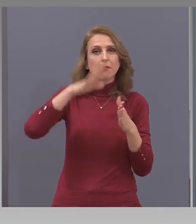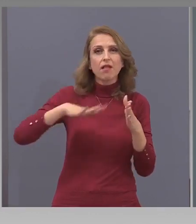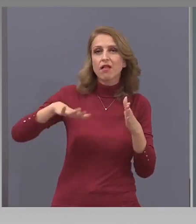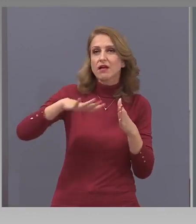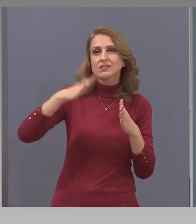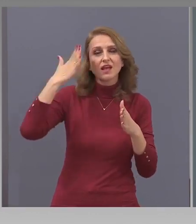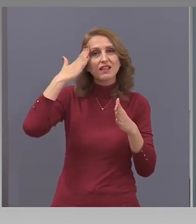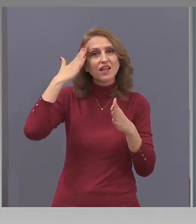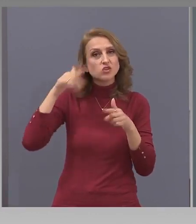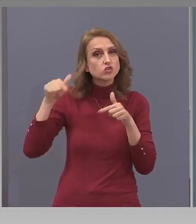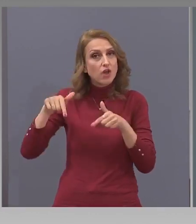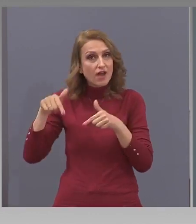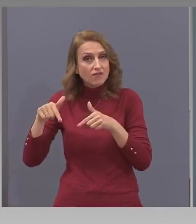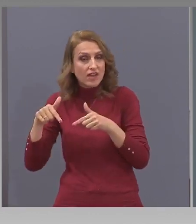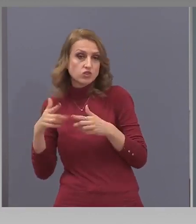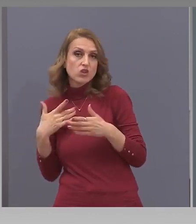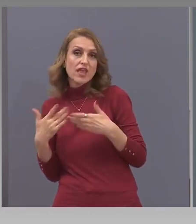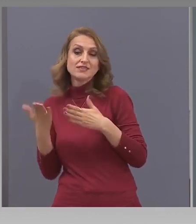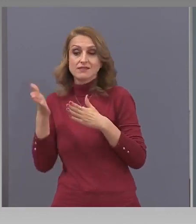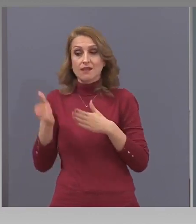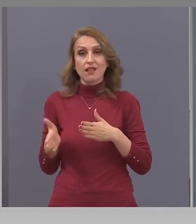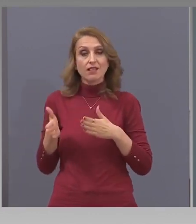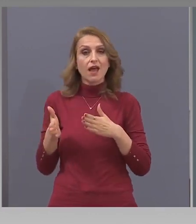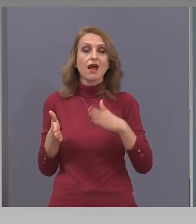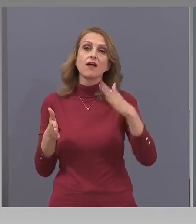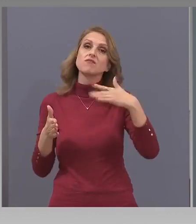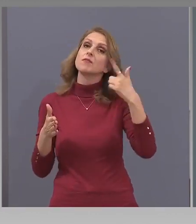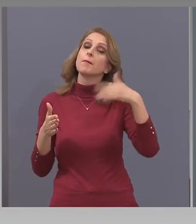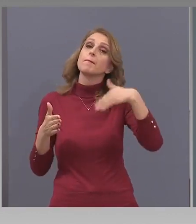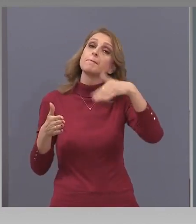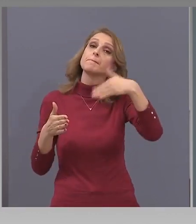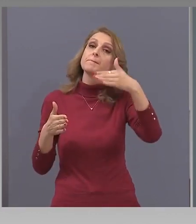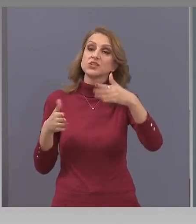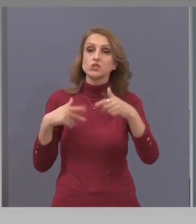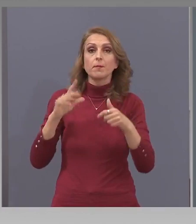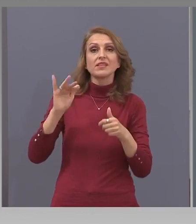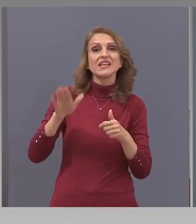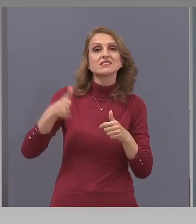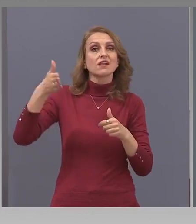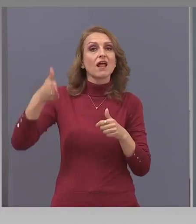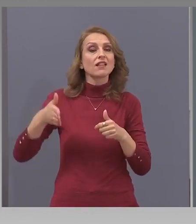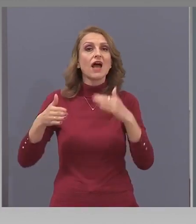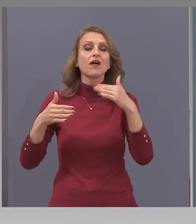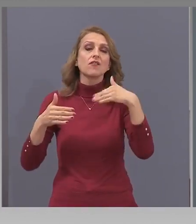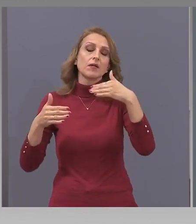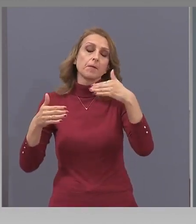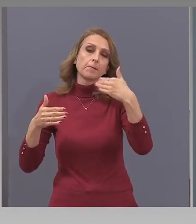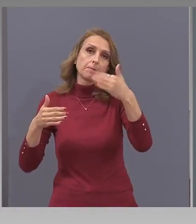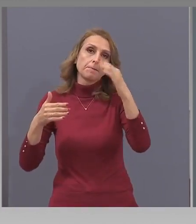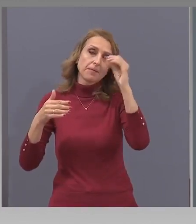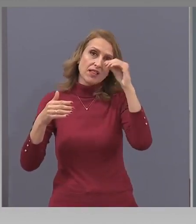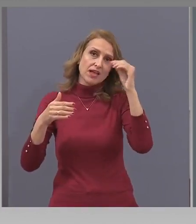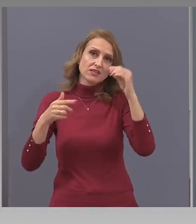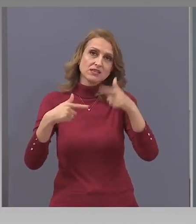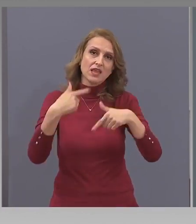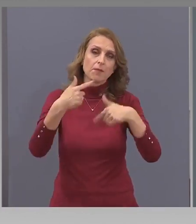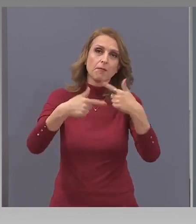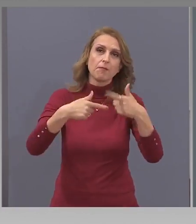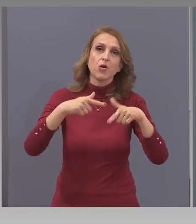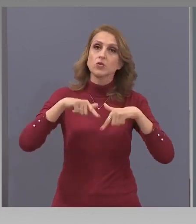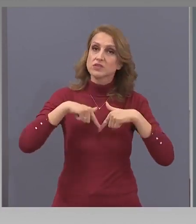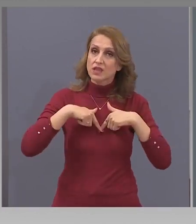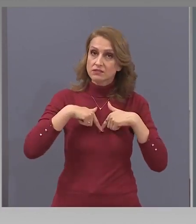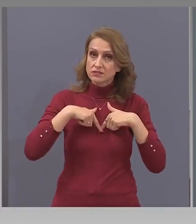като страна в евентуални бъдещи процеси, твърдя, че тази нотификация